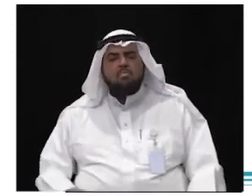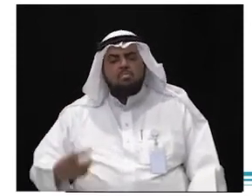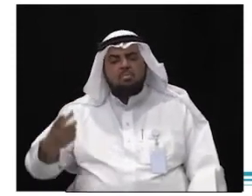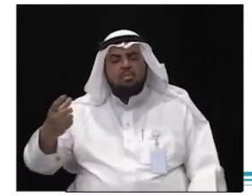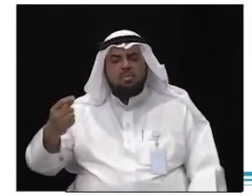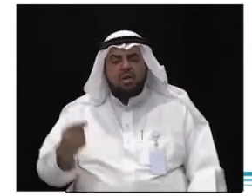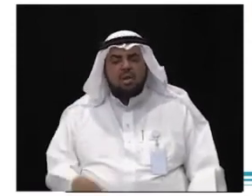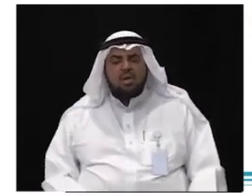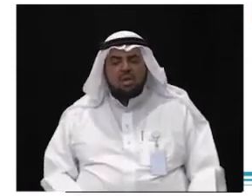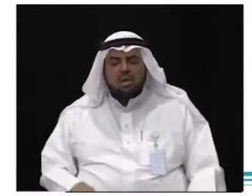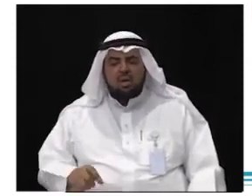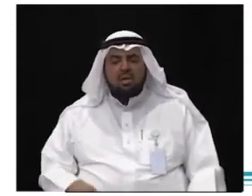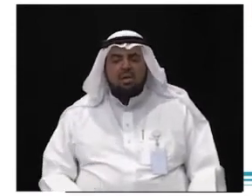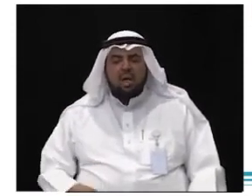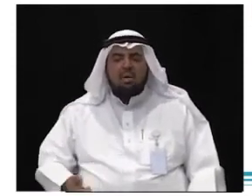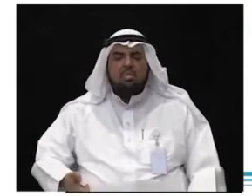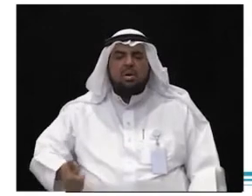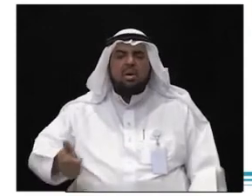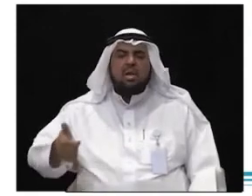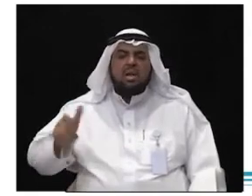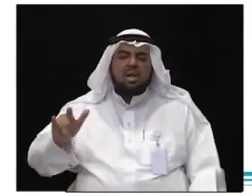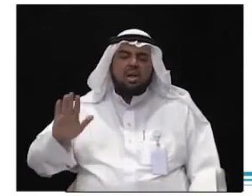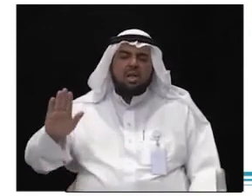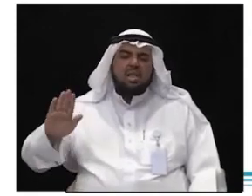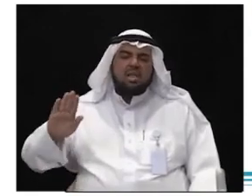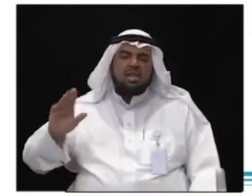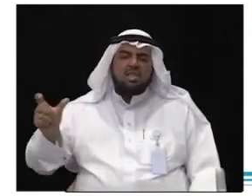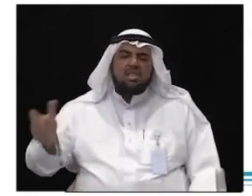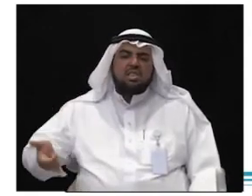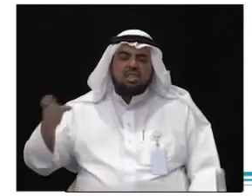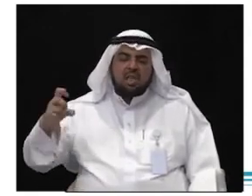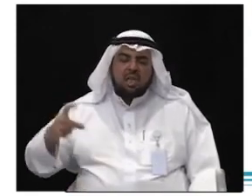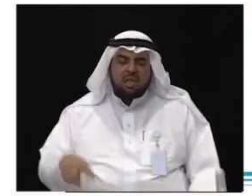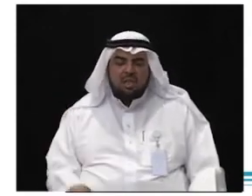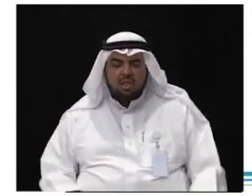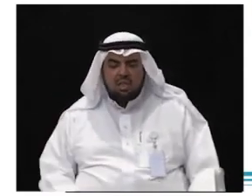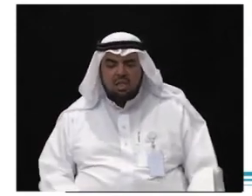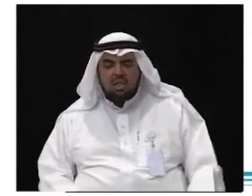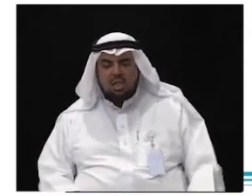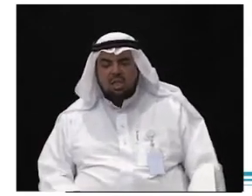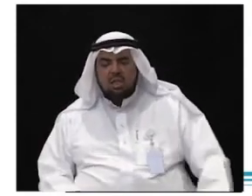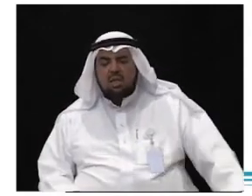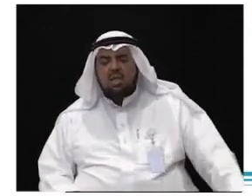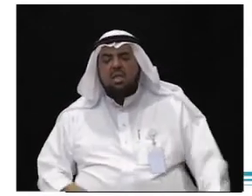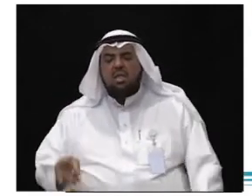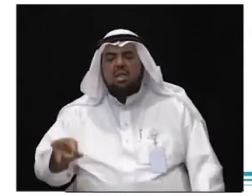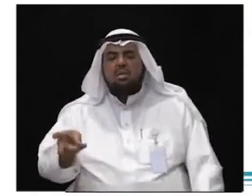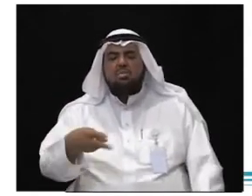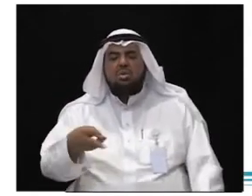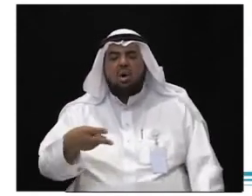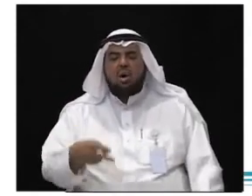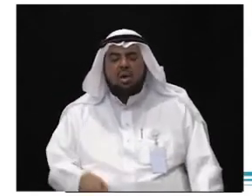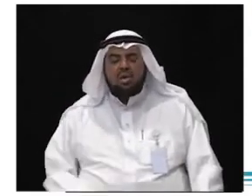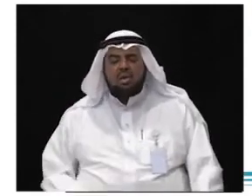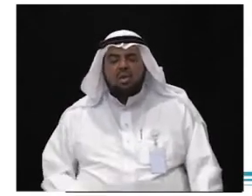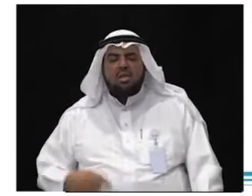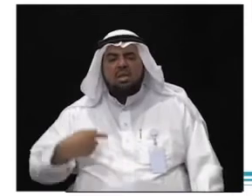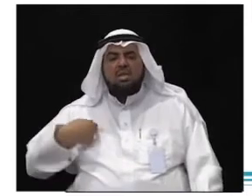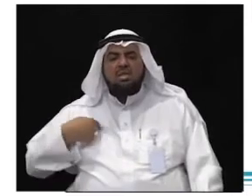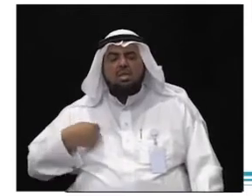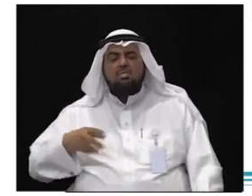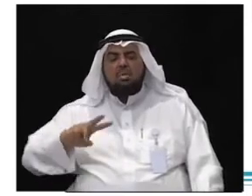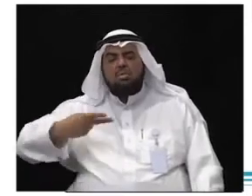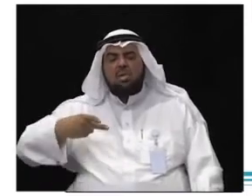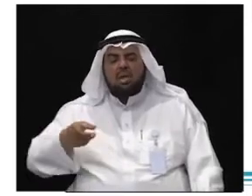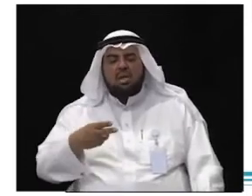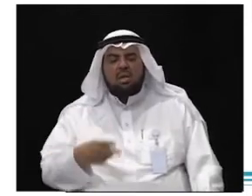رائعين، إنه أمر الإسناد. أمر الإسناد حقيقة هي علامة المساواة. أضع اسم المتغير الذي أريد أن أضيف